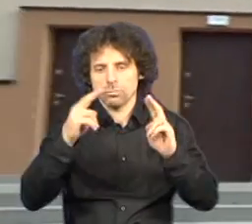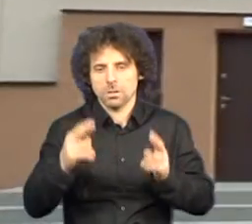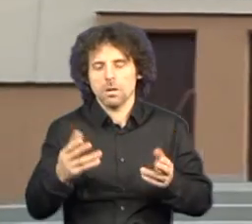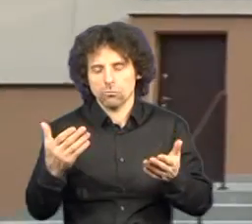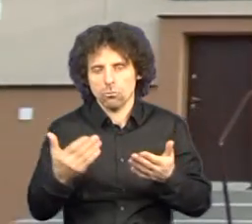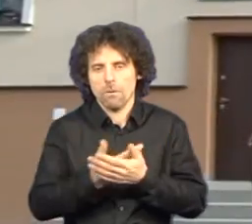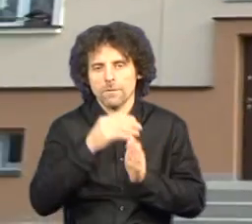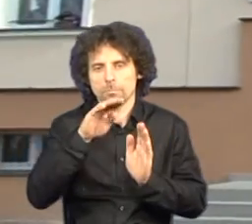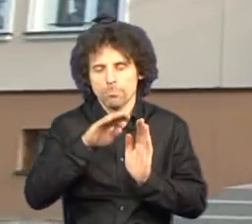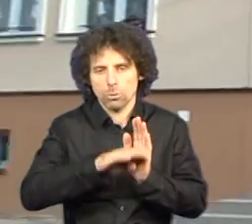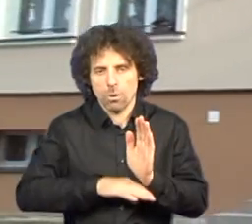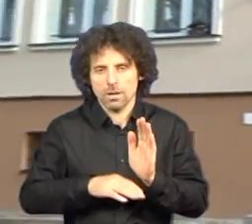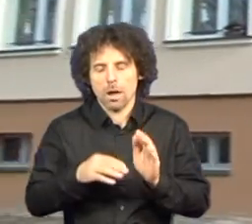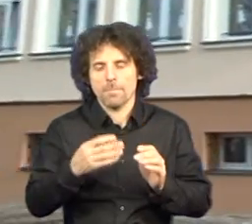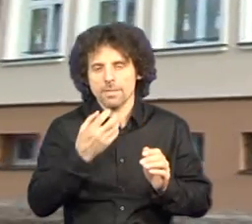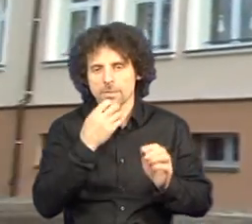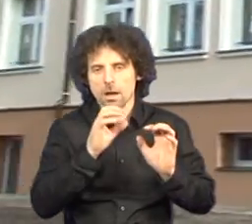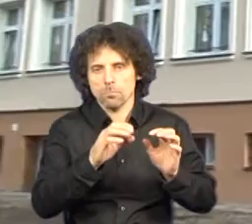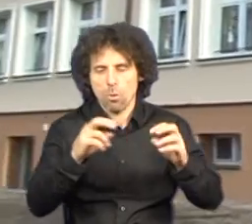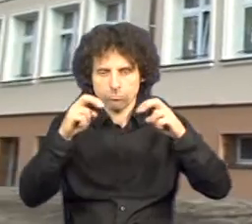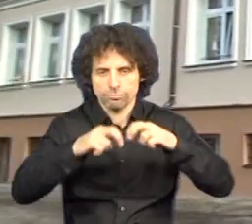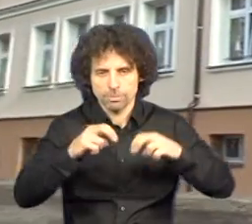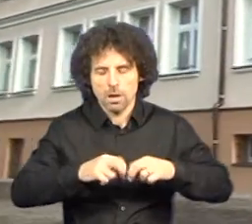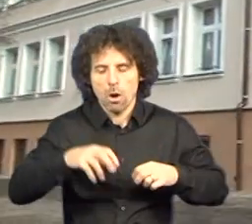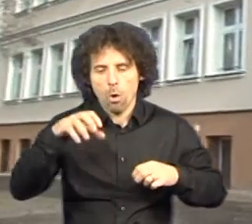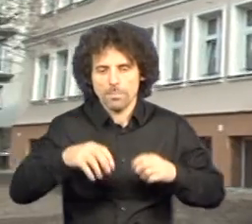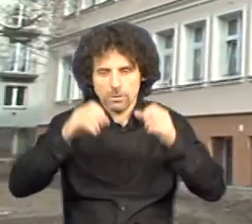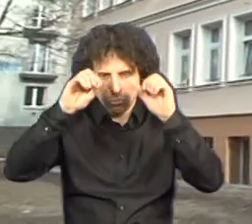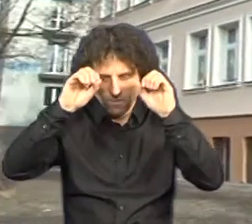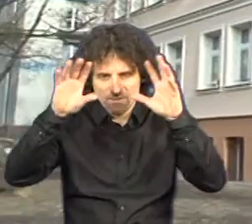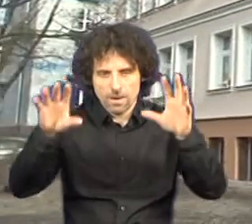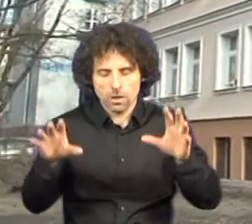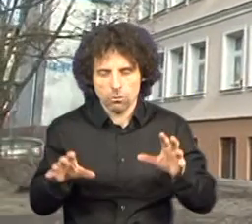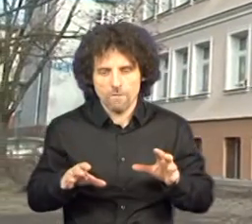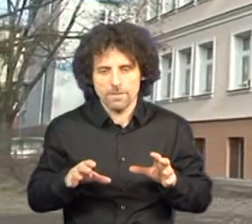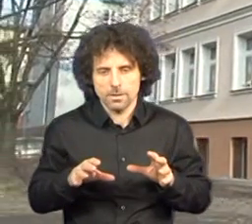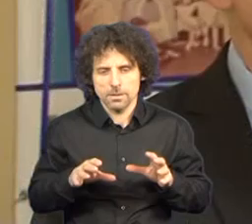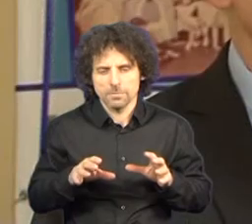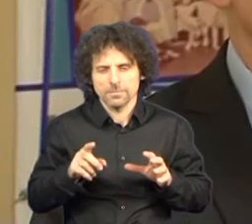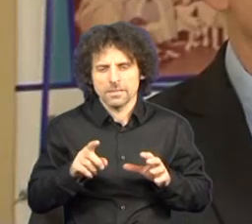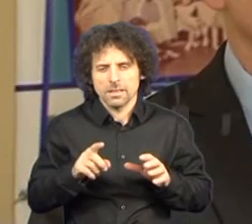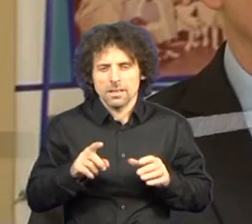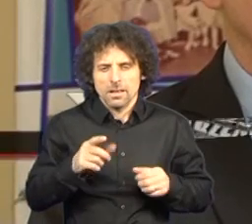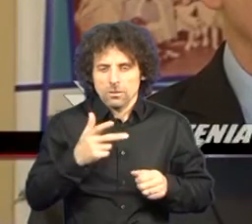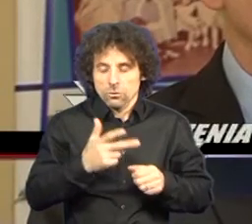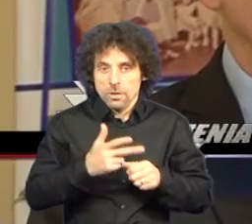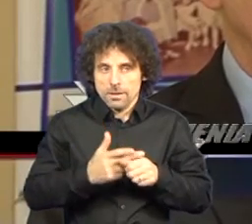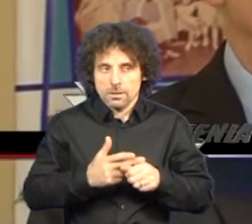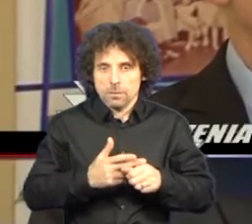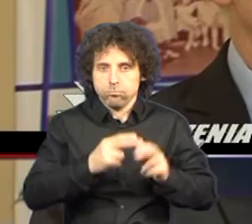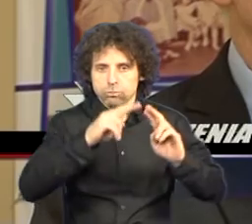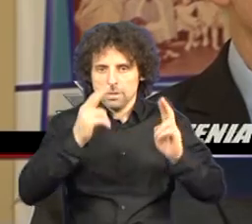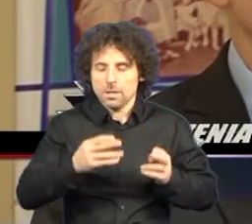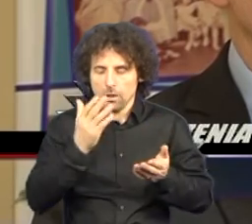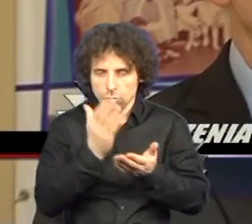miejskiemu programowi termomodernizacji obiektów oświatowych. Tak się dobrze szkłada, szkoła podstawowa numer 30, 30 placówka,